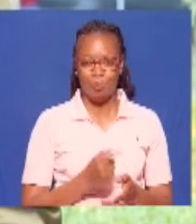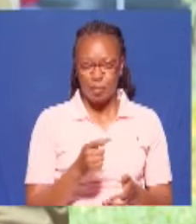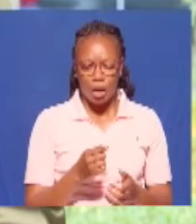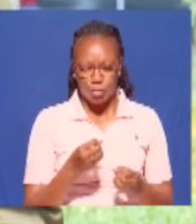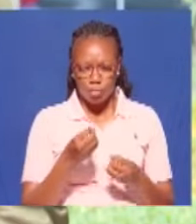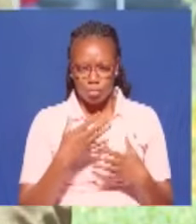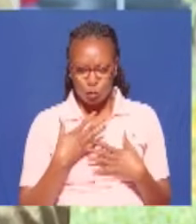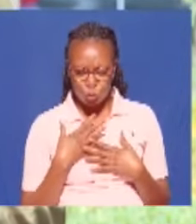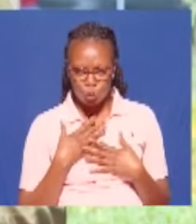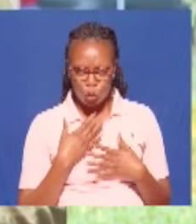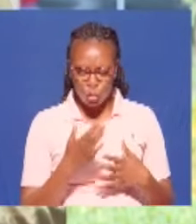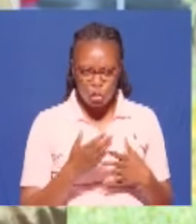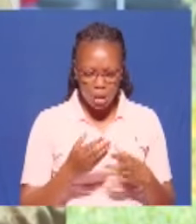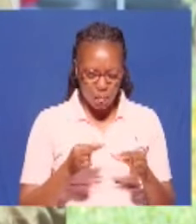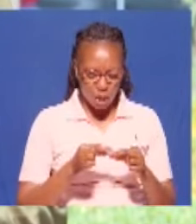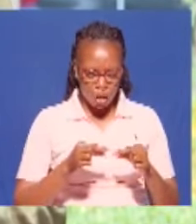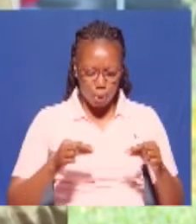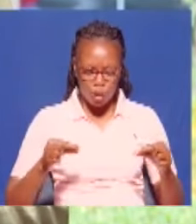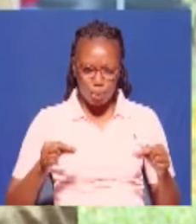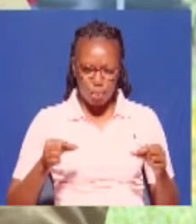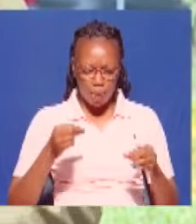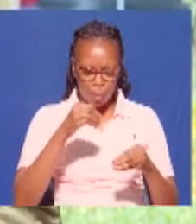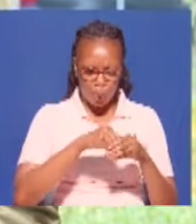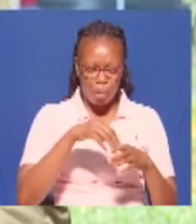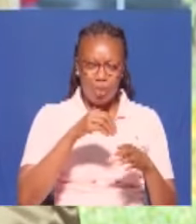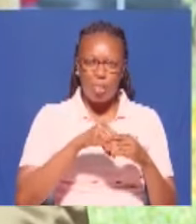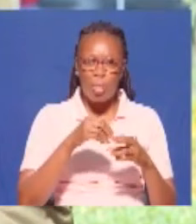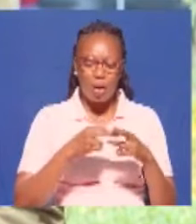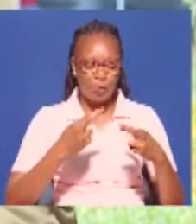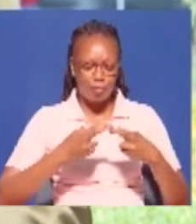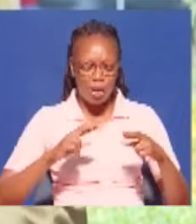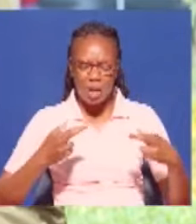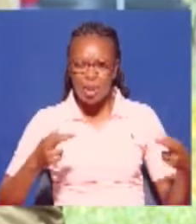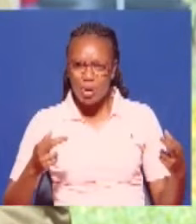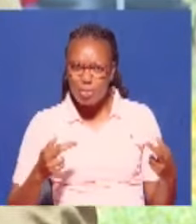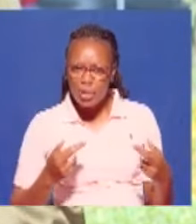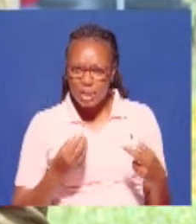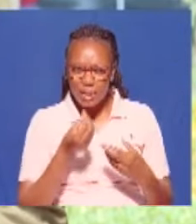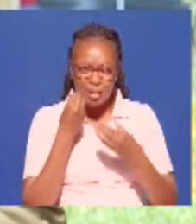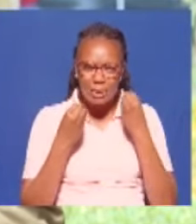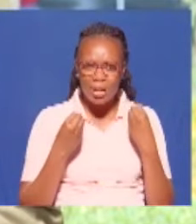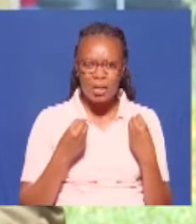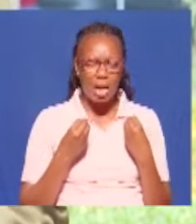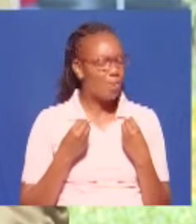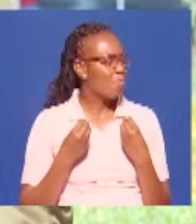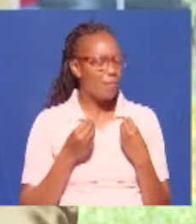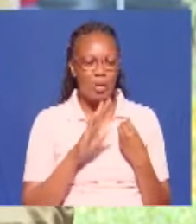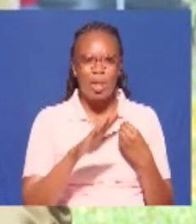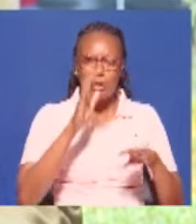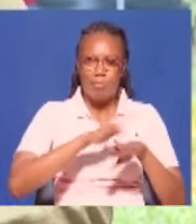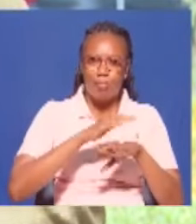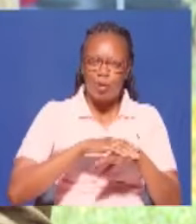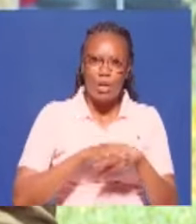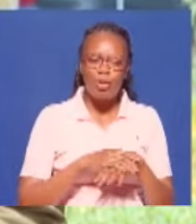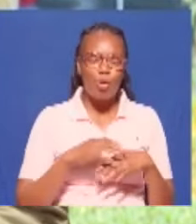Usitie shaka kuhusu ule mfuko ambao utiwa sausages, kwani hata una chembe moja ya nyama. Mbali na kufurahia utamu